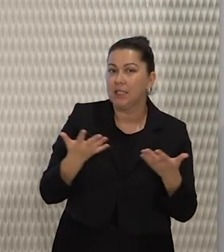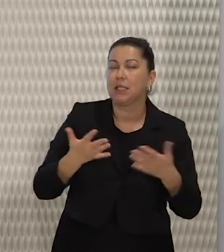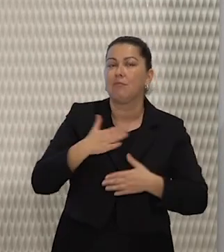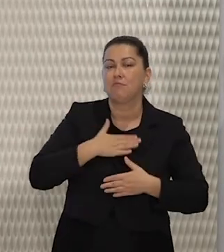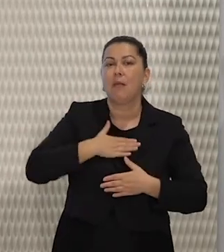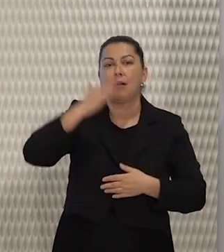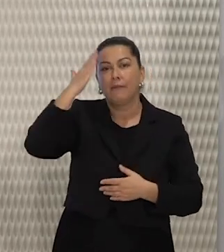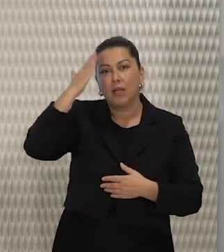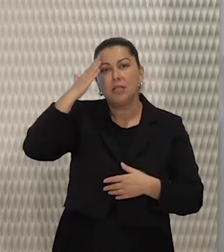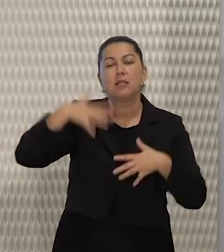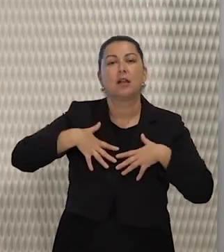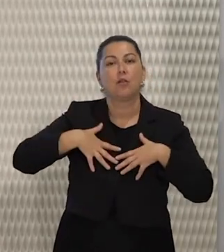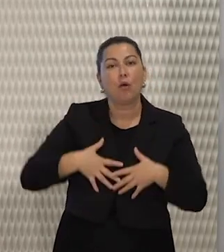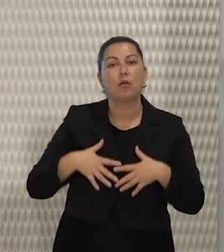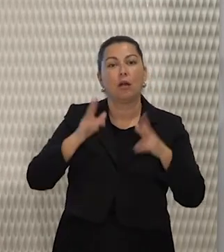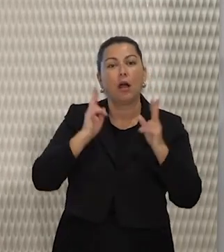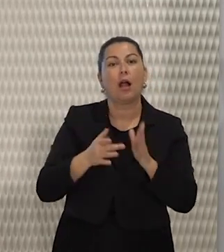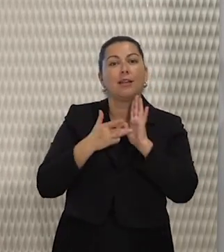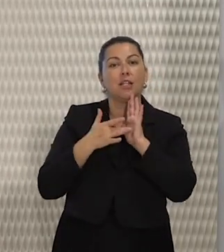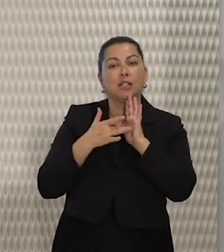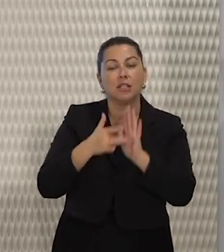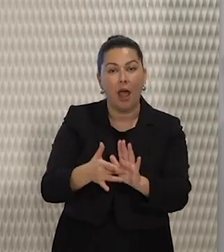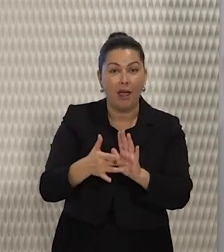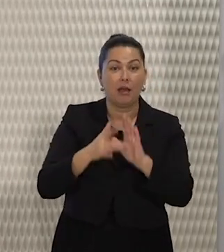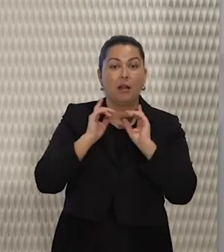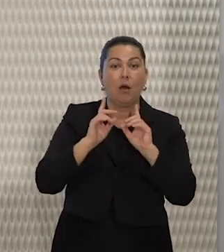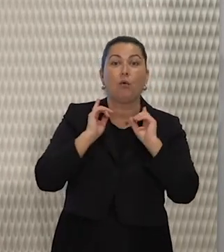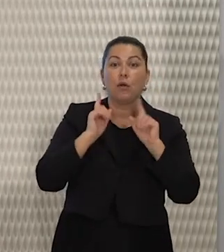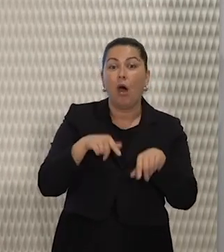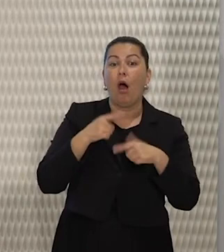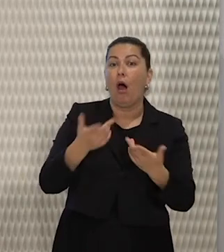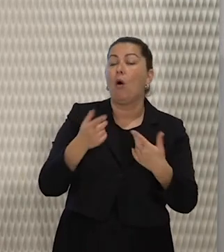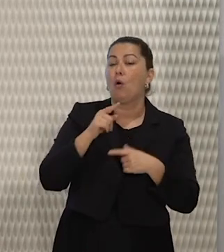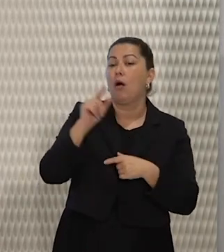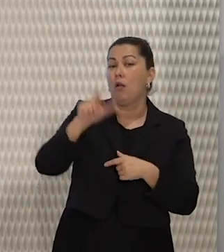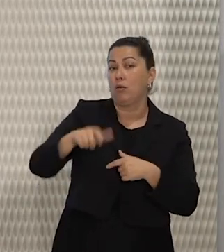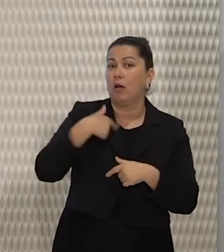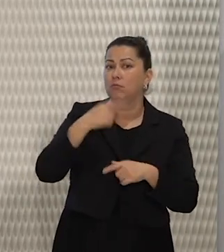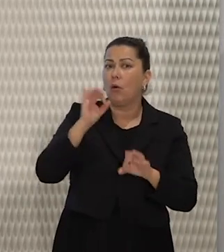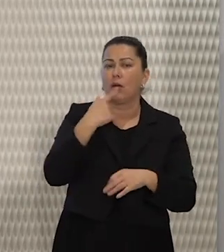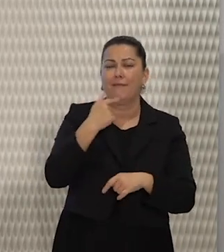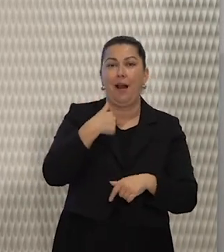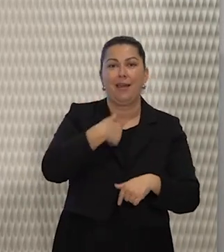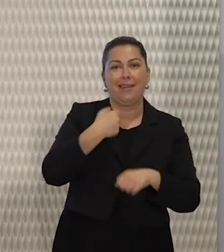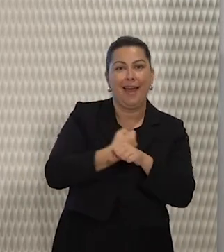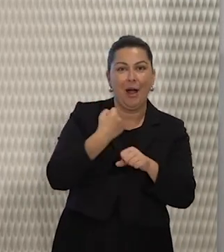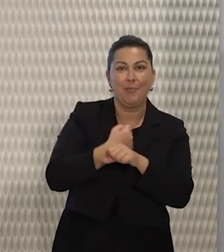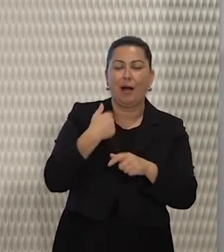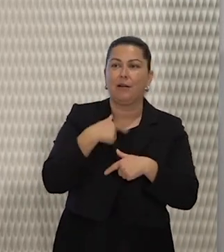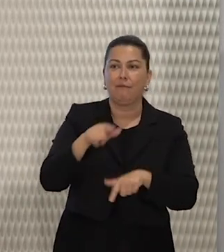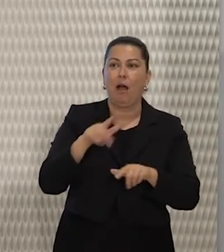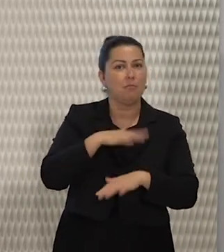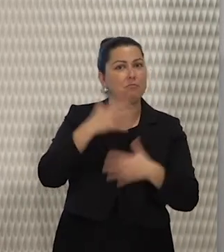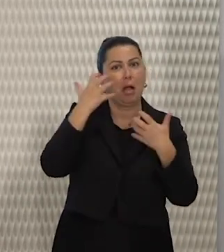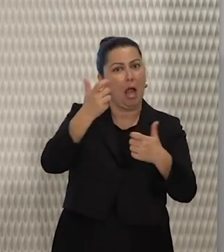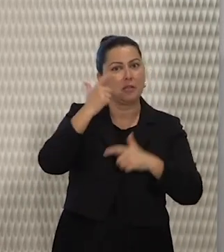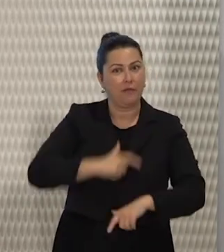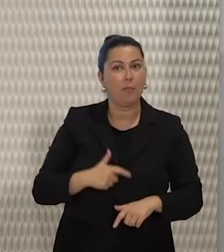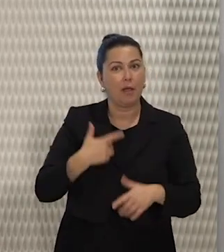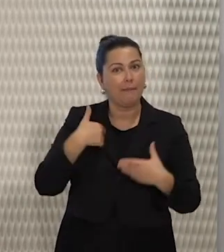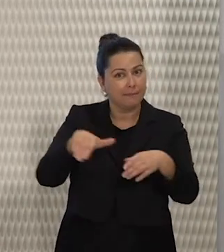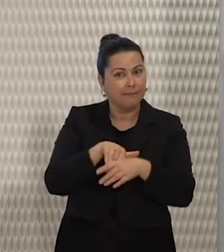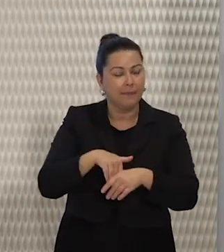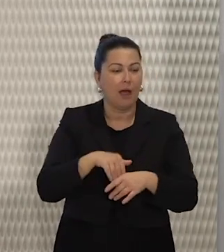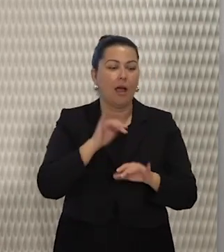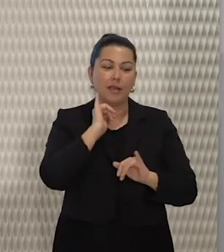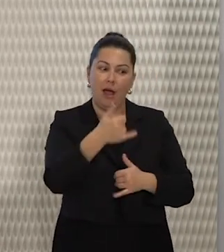Können zeigen habe können und denen hat halt gefallen, wie ich gearbeitet habe. Und die waren halt dann sehr überzeugt von mir. Ja,